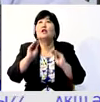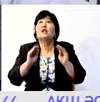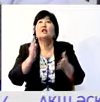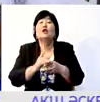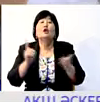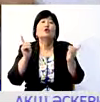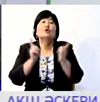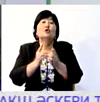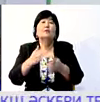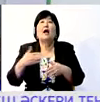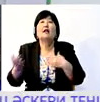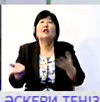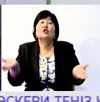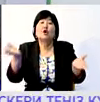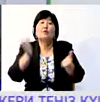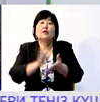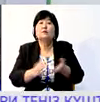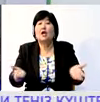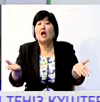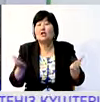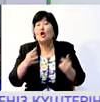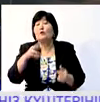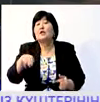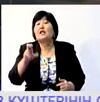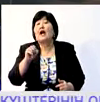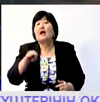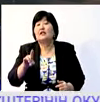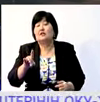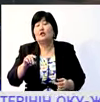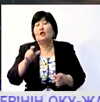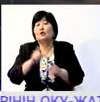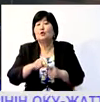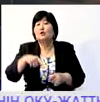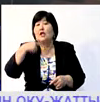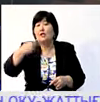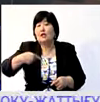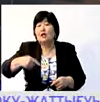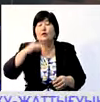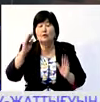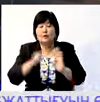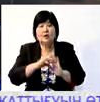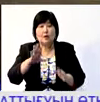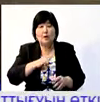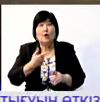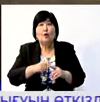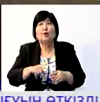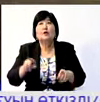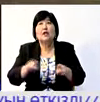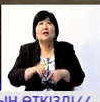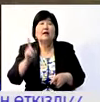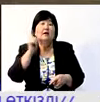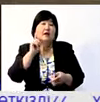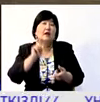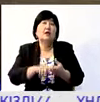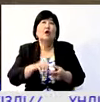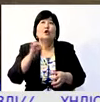Жүздесу барысында тараптарды бітімгершілікке шақырудағы медиаторлардың рөлі сөз болды. Сондай-ақ соттарда іске қосылған Трюконов мобильді қосымшасы арқылы